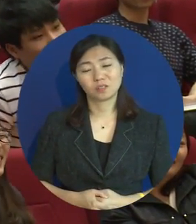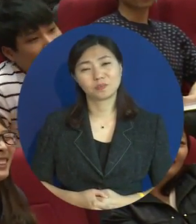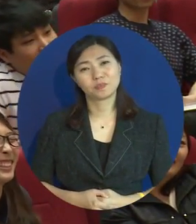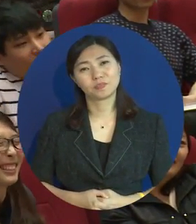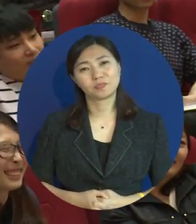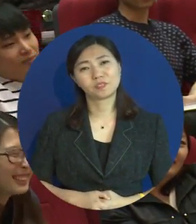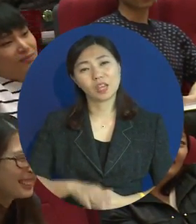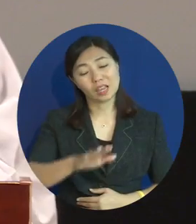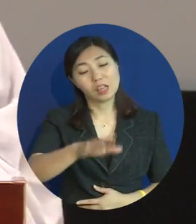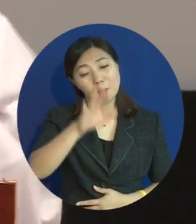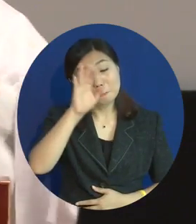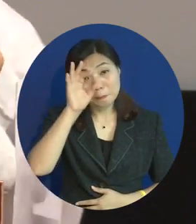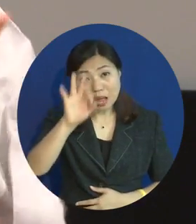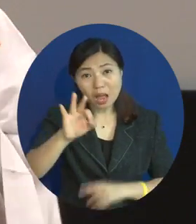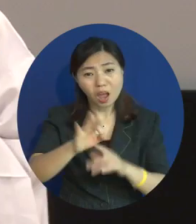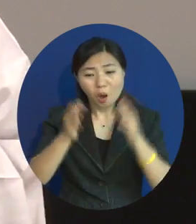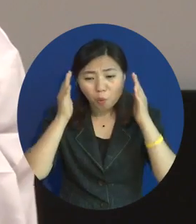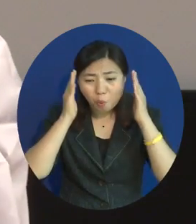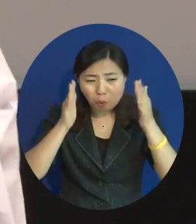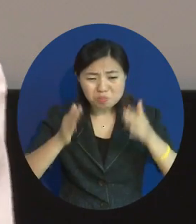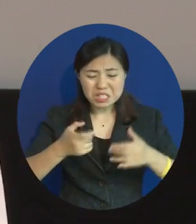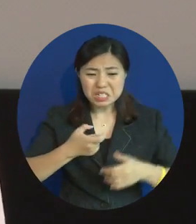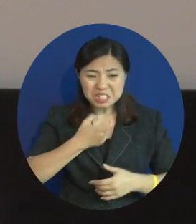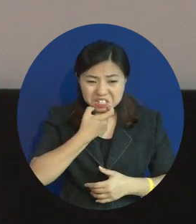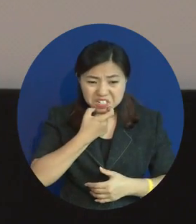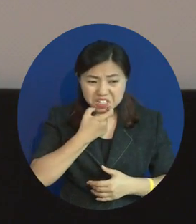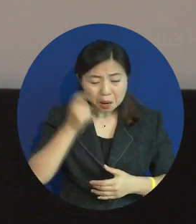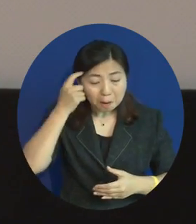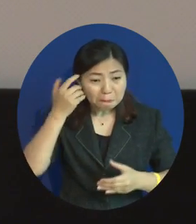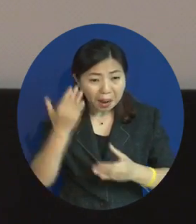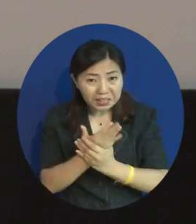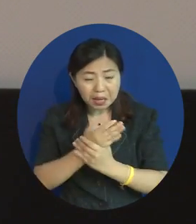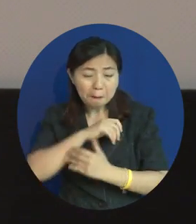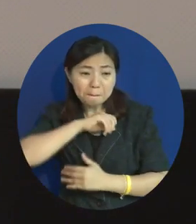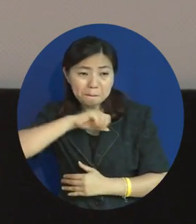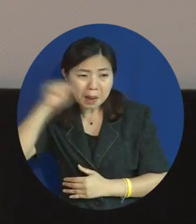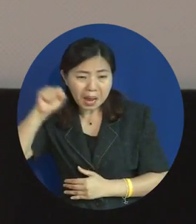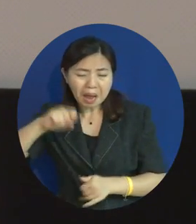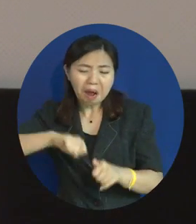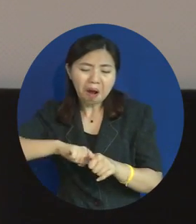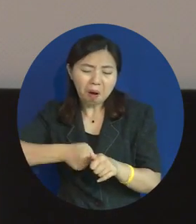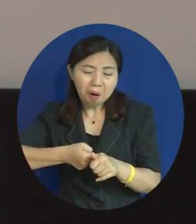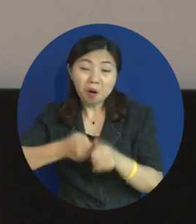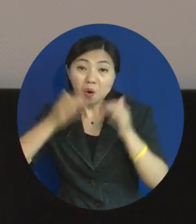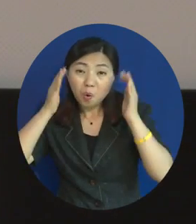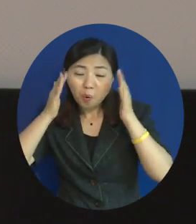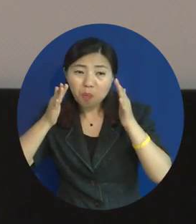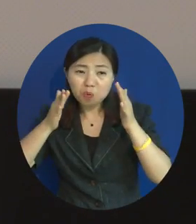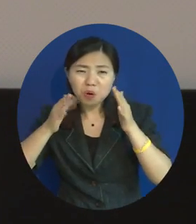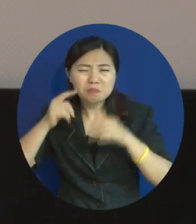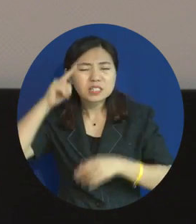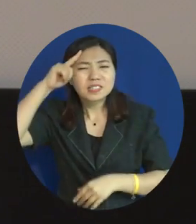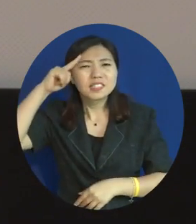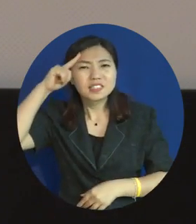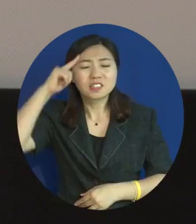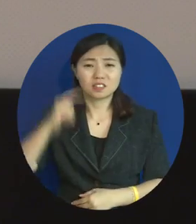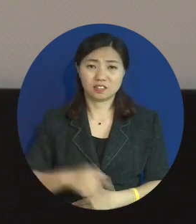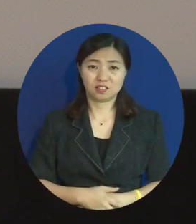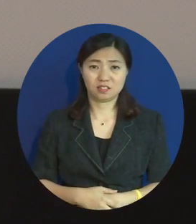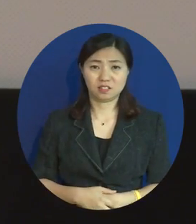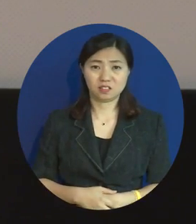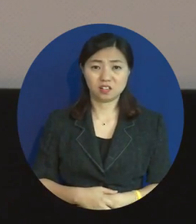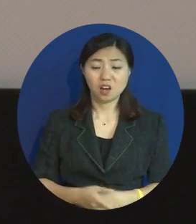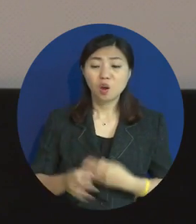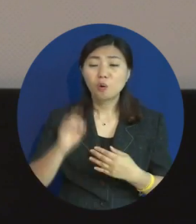그러니까 공부가 하기 싫은데 박사 따면 좋은 데 간다니까 억지로 공부하면 그게 스트레스다 이 말이에요. 예. 그럼